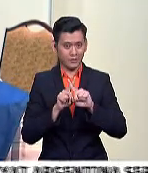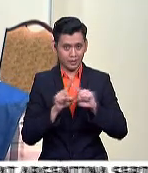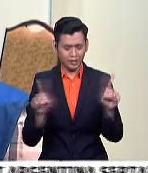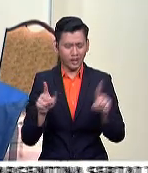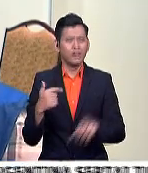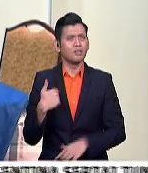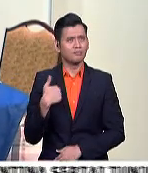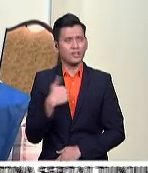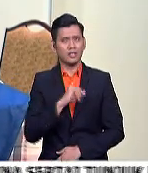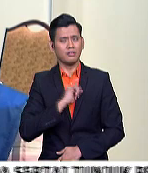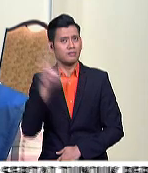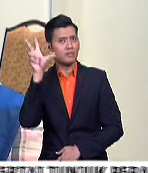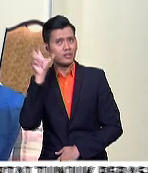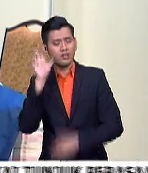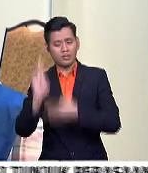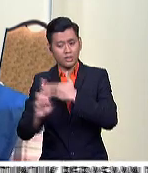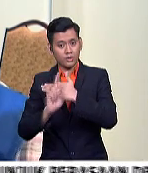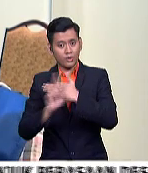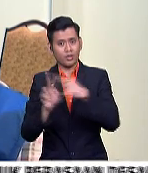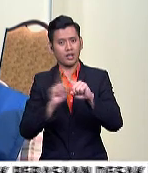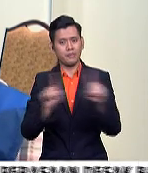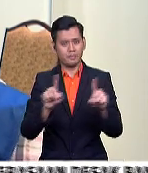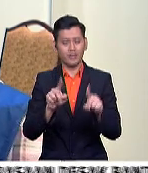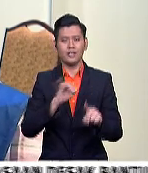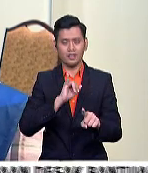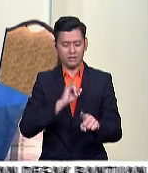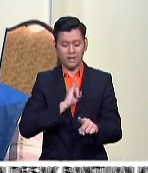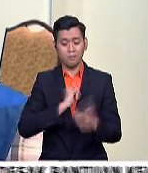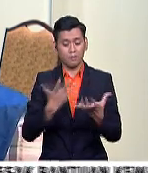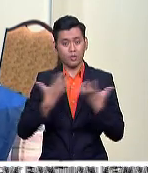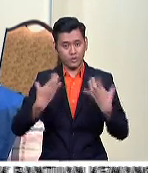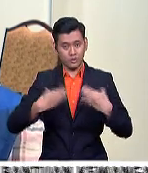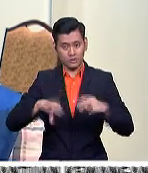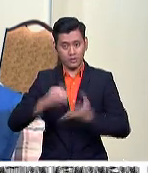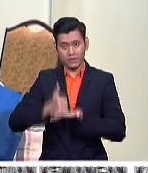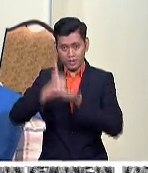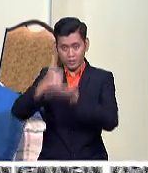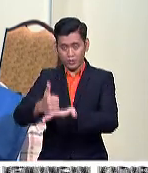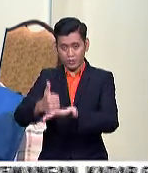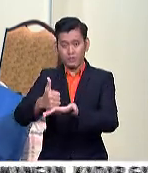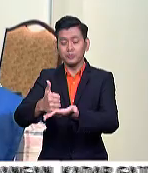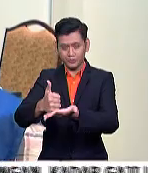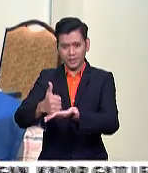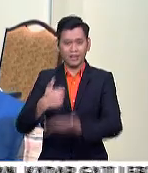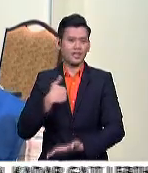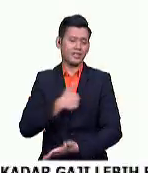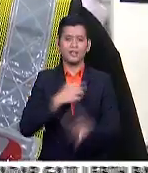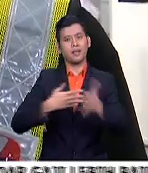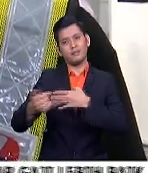kita dengar macam-macam risiko kan, tapi kita nak membantu negara dalam keadaan ini sekarang ni kan, kita tawakal